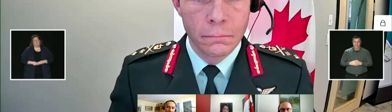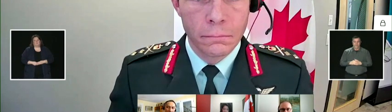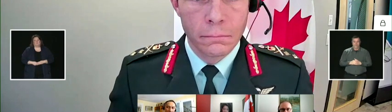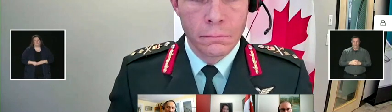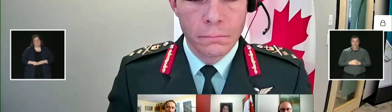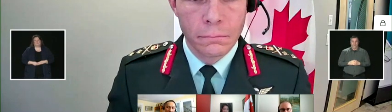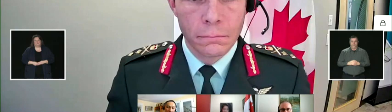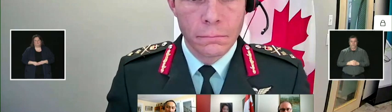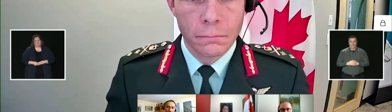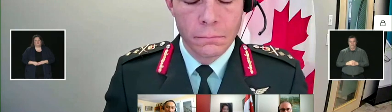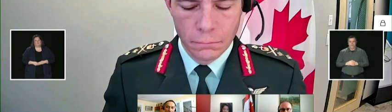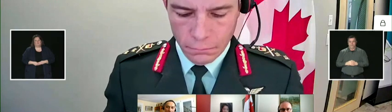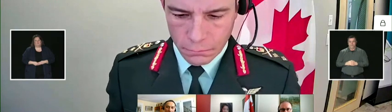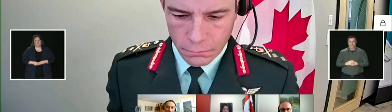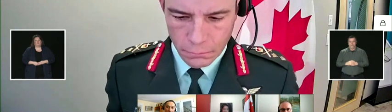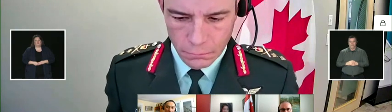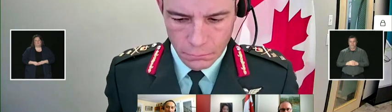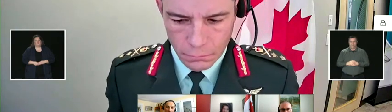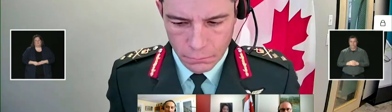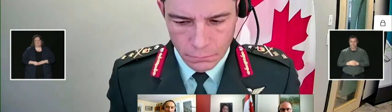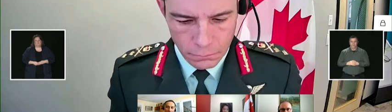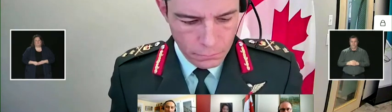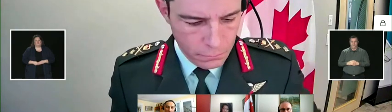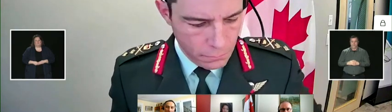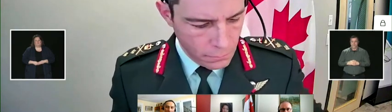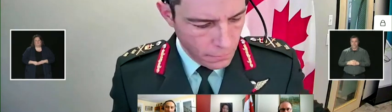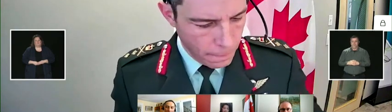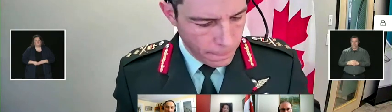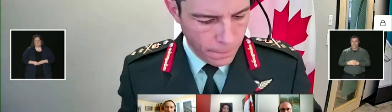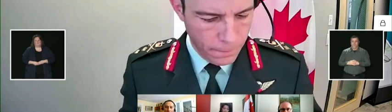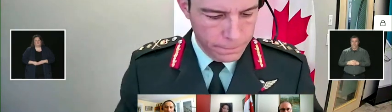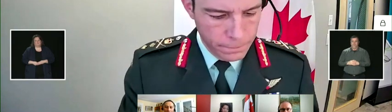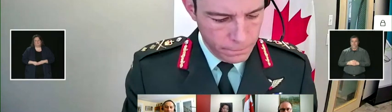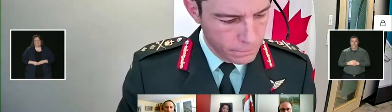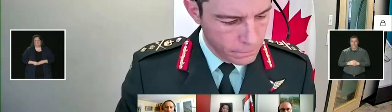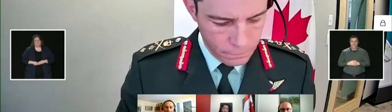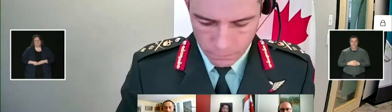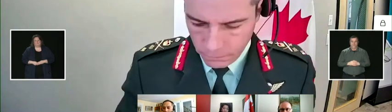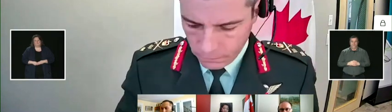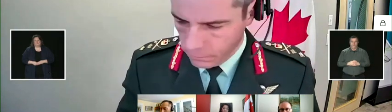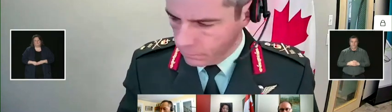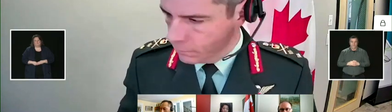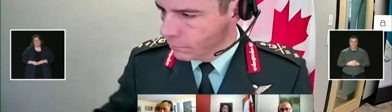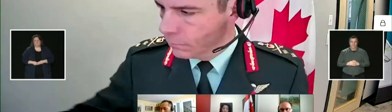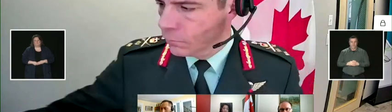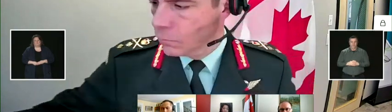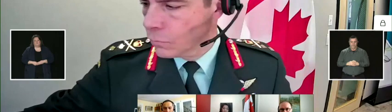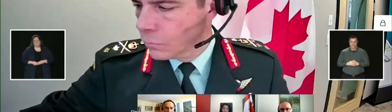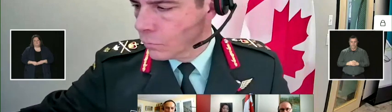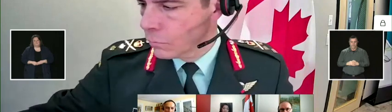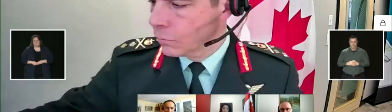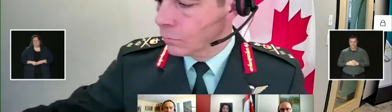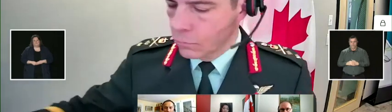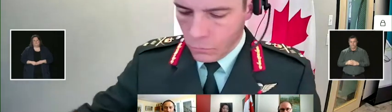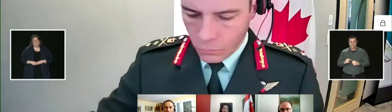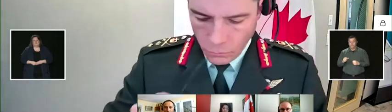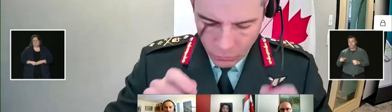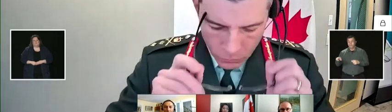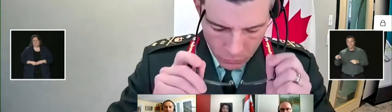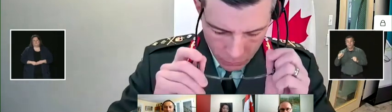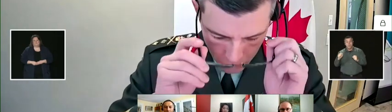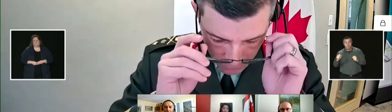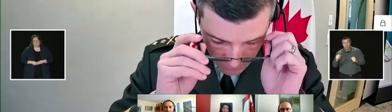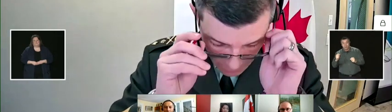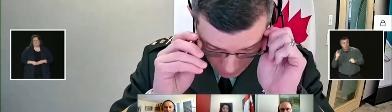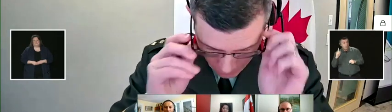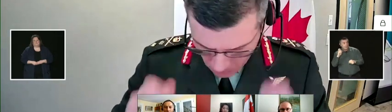1 maintenant pour poser une question. You may cancel your question at any time by pressing star 2. Vous pouvez